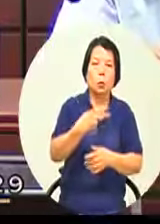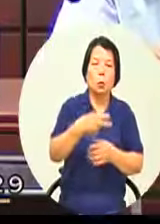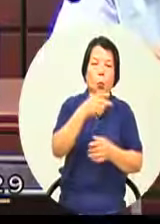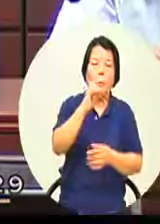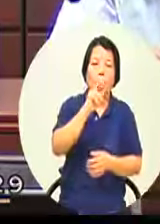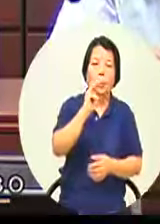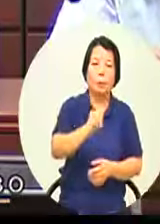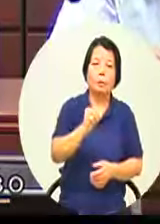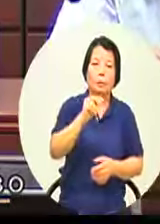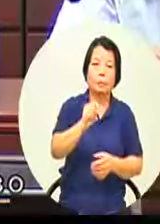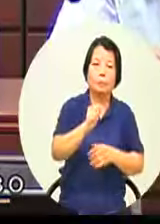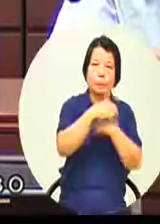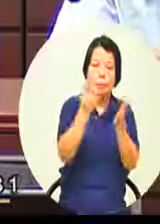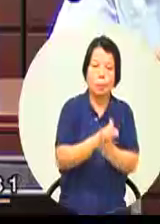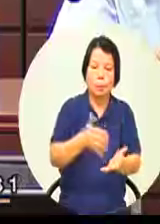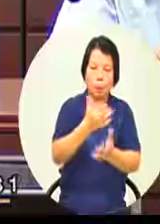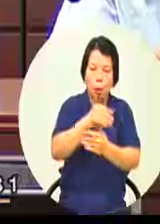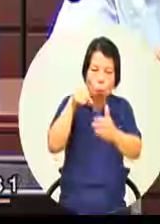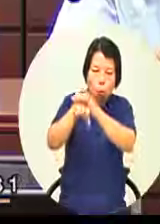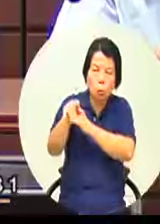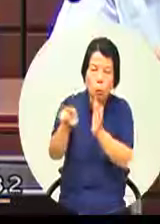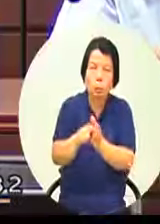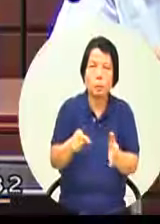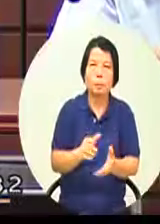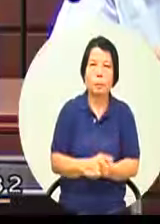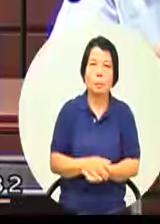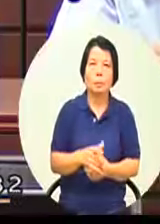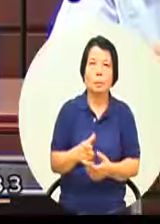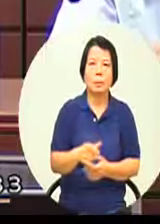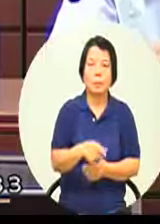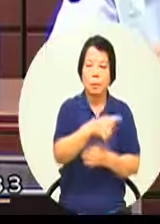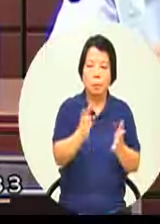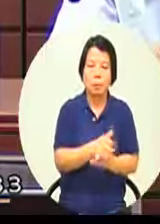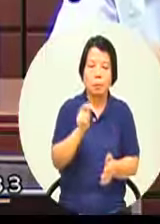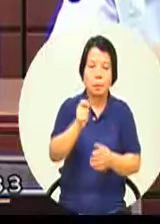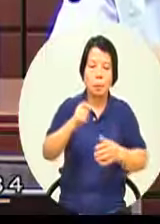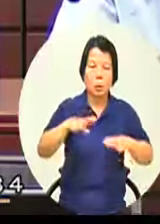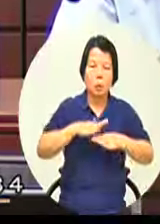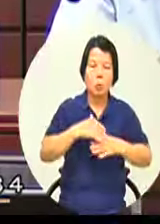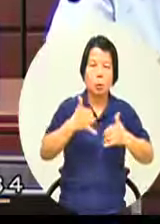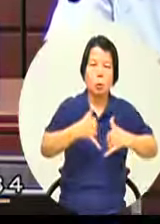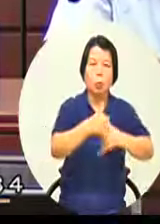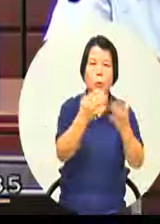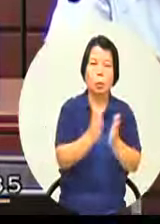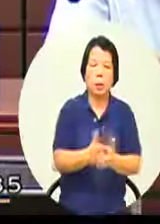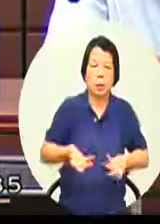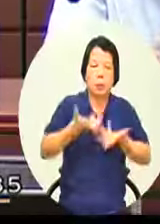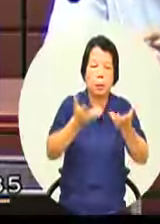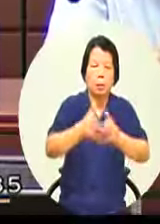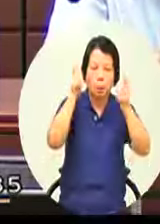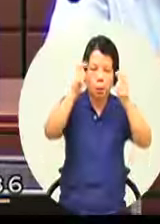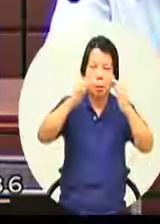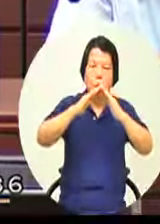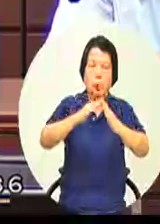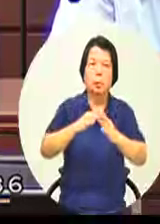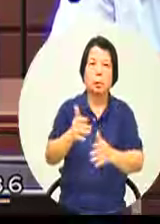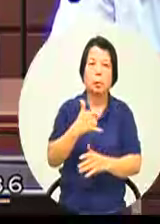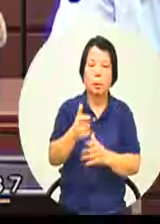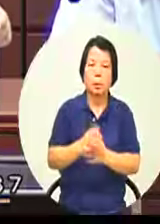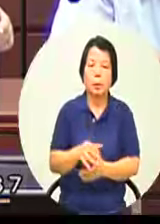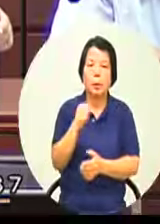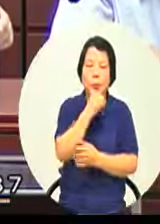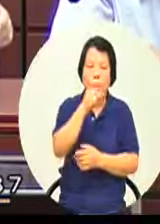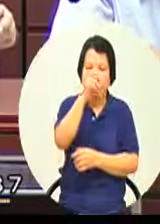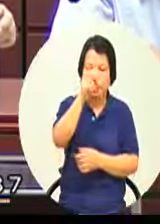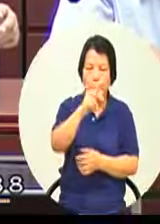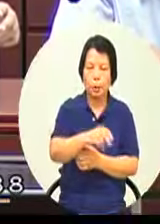员报告，伫安尼储存的时候，伊按你主管农的第一个供应，按高雄市只为一个营养午餐，甲伊